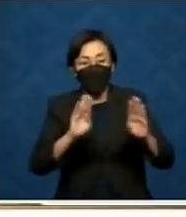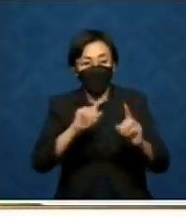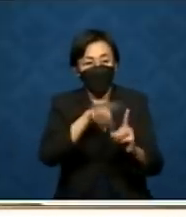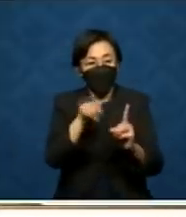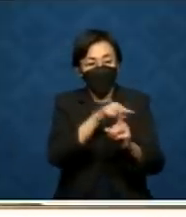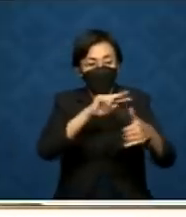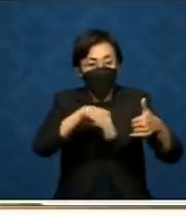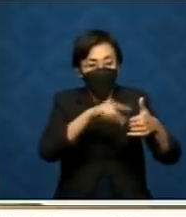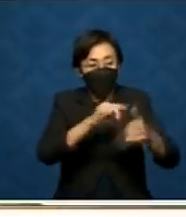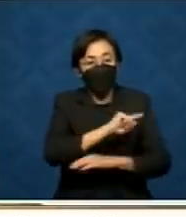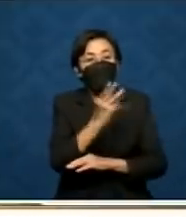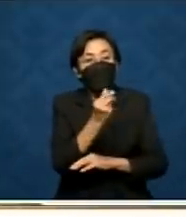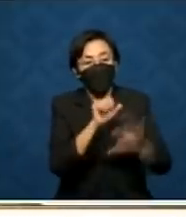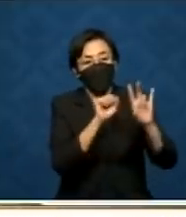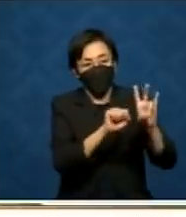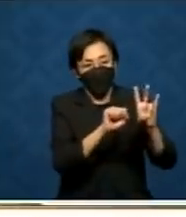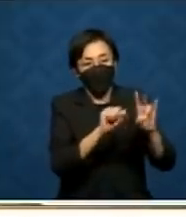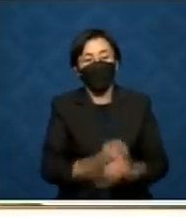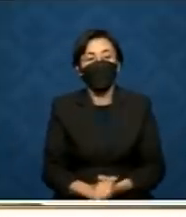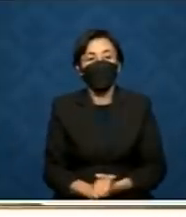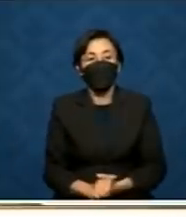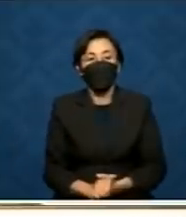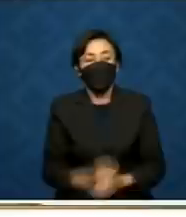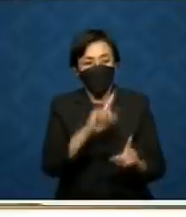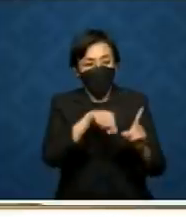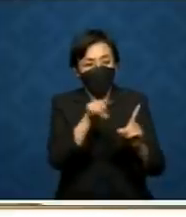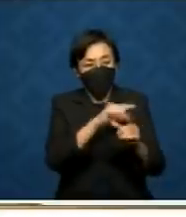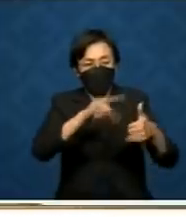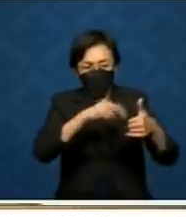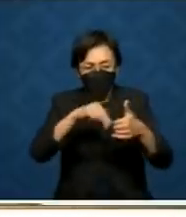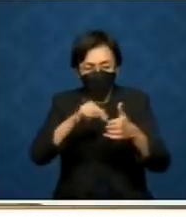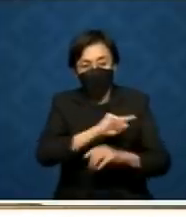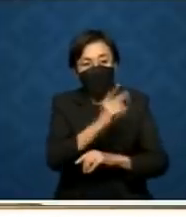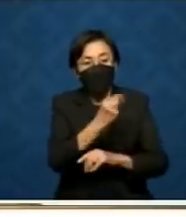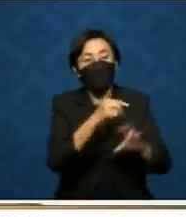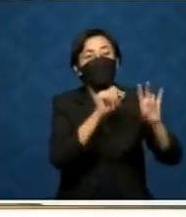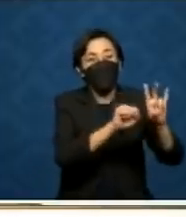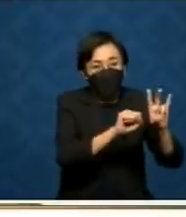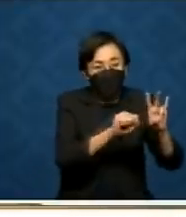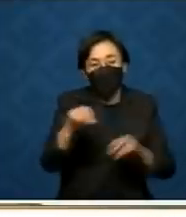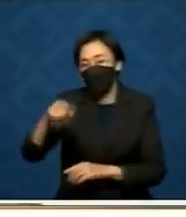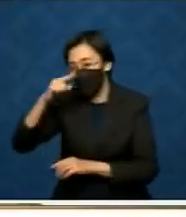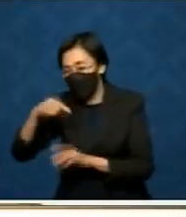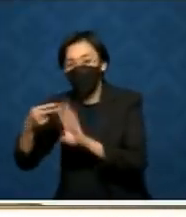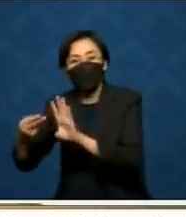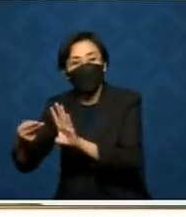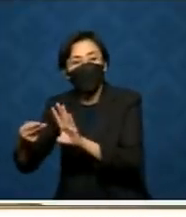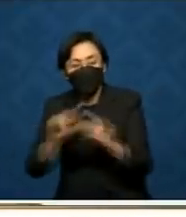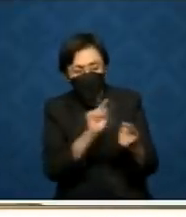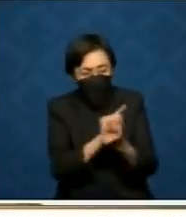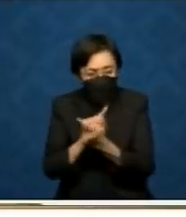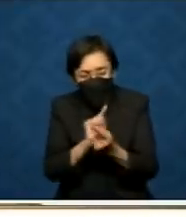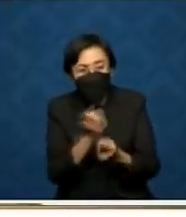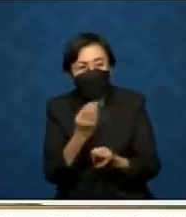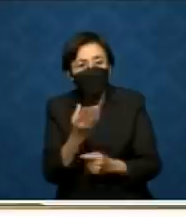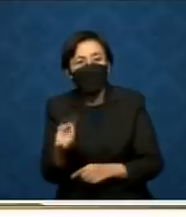ตรวจวันนึงเจ็ดแสนนะถ้าตั้งผิดตรวจวันนึง 700000ไทย 40,000บาทแล้วใครมันจะพบมากกบน้อยอ่ะ